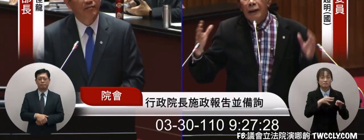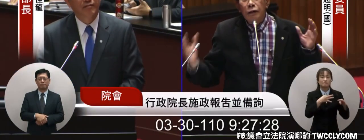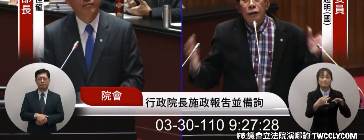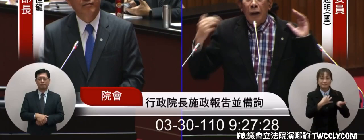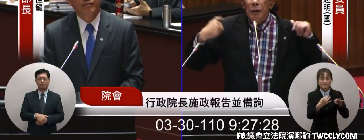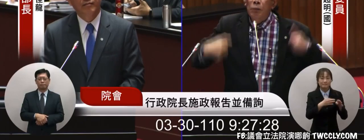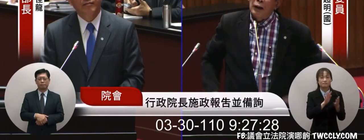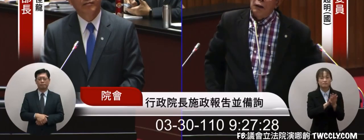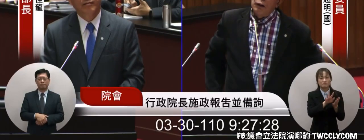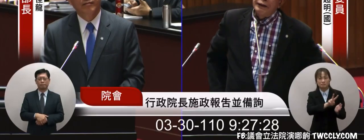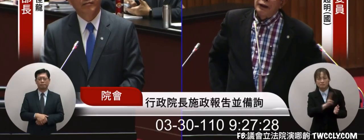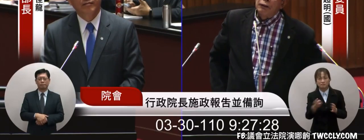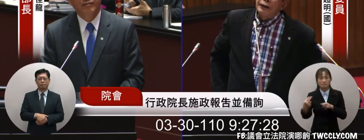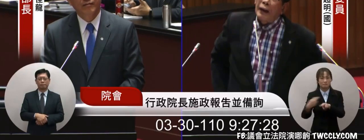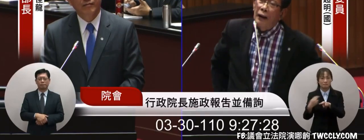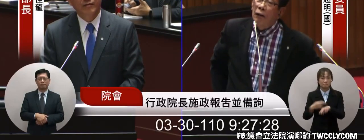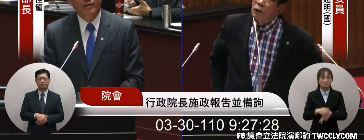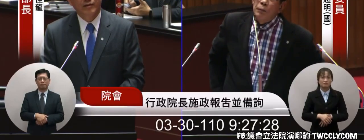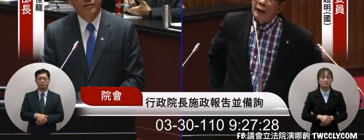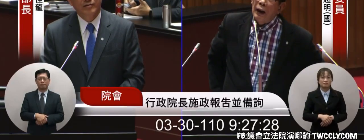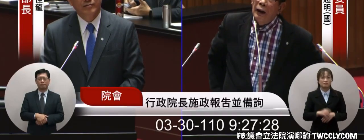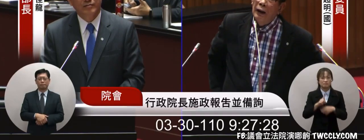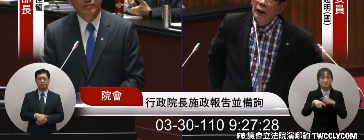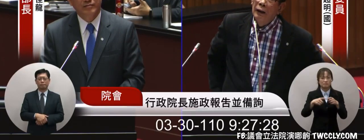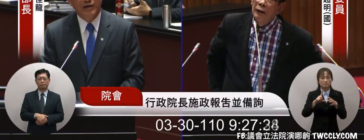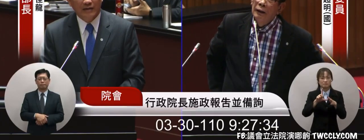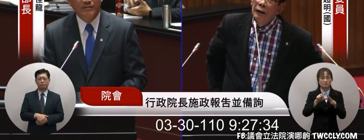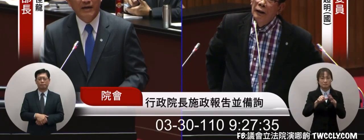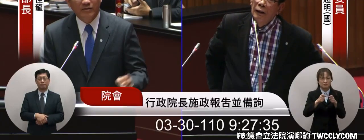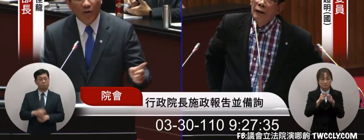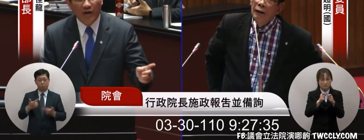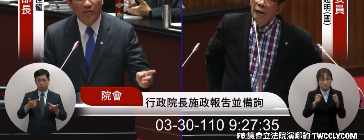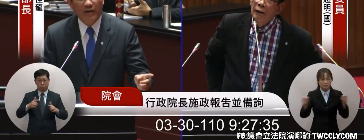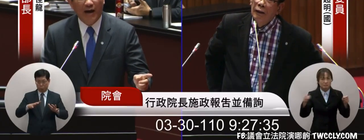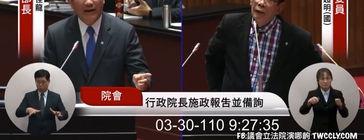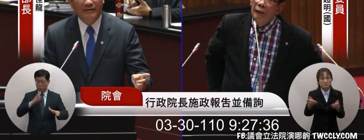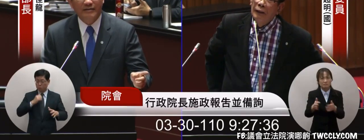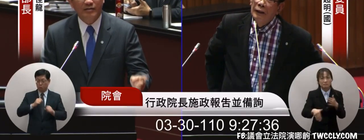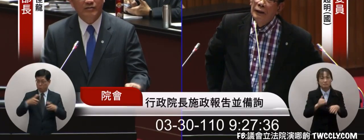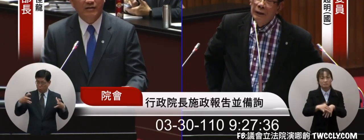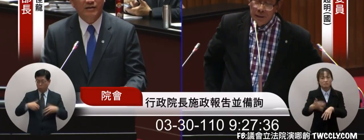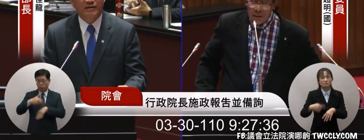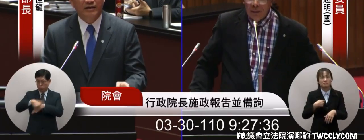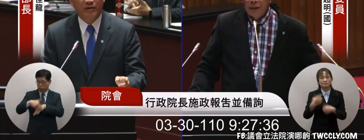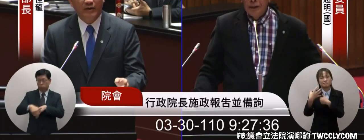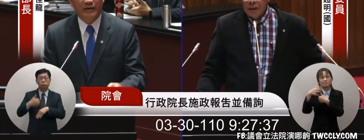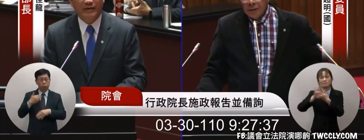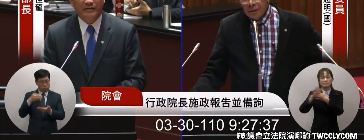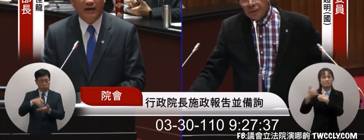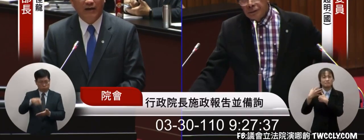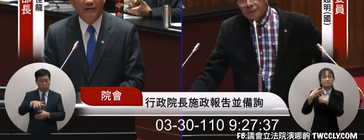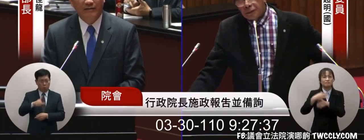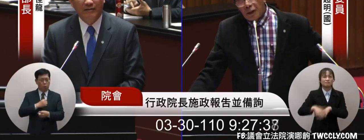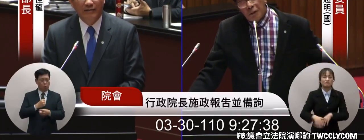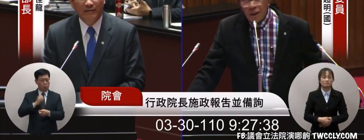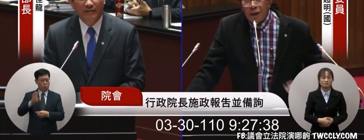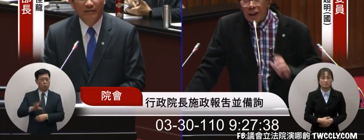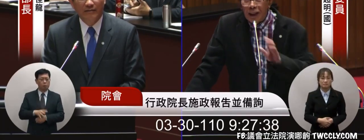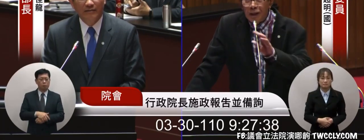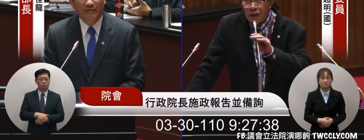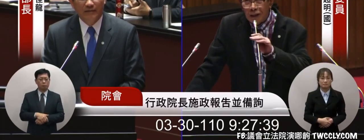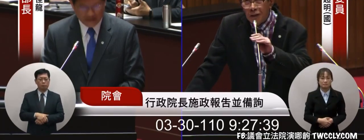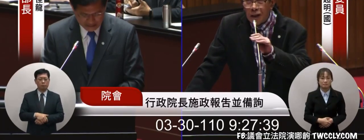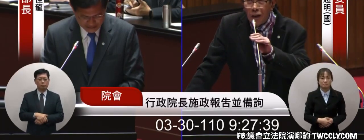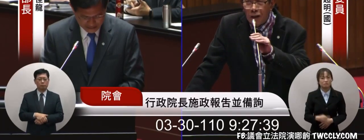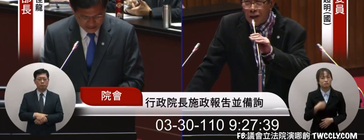那幾十年我十天奉命沒有現在綜合規劃已經進入到這裡了委員應該知道我不怎麼